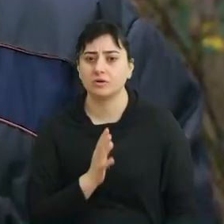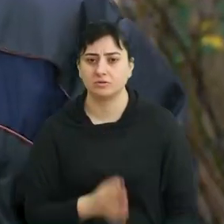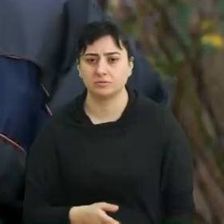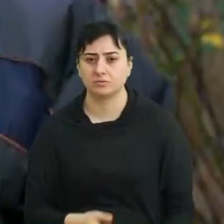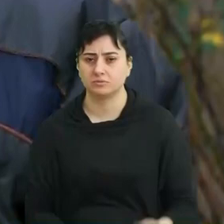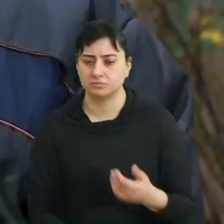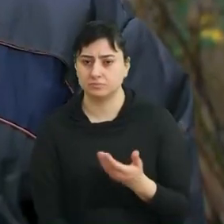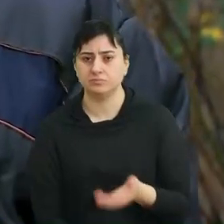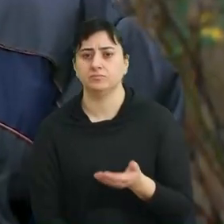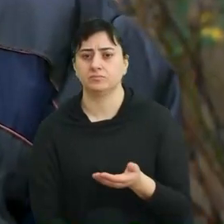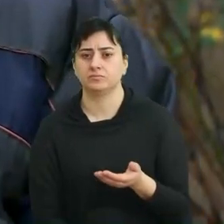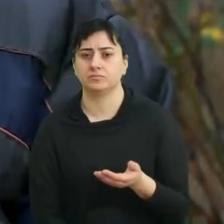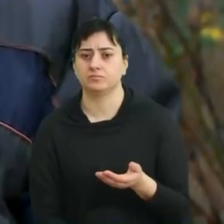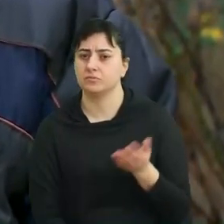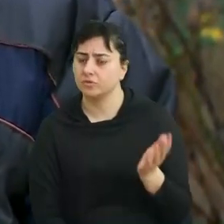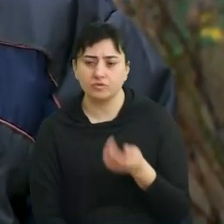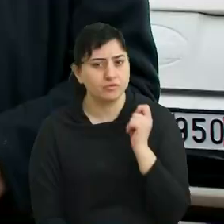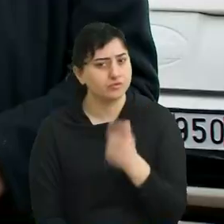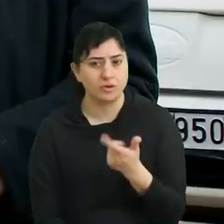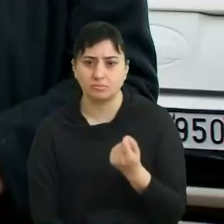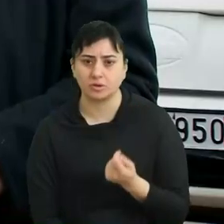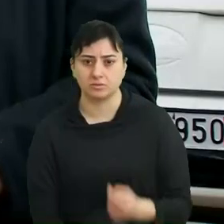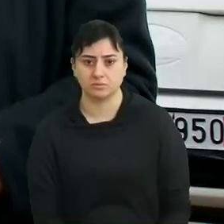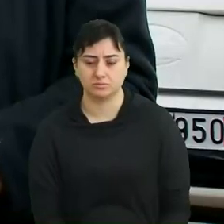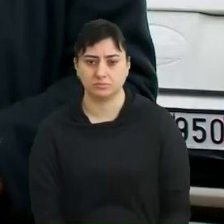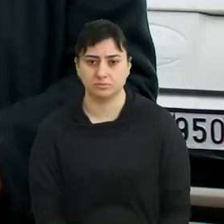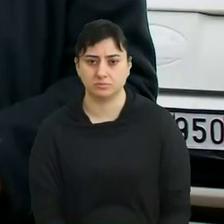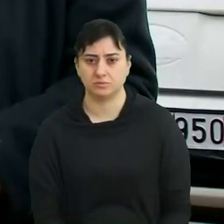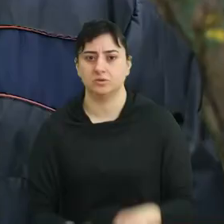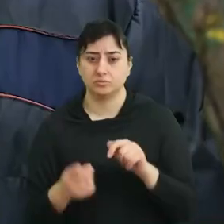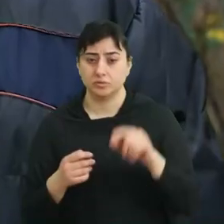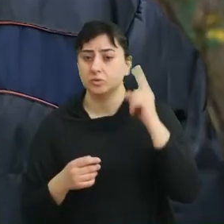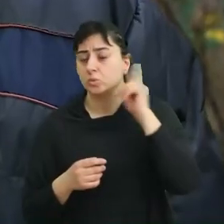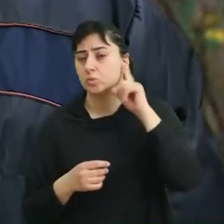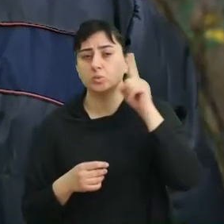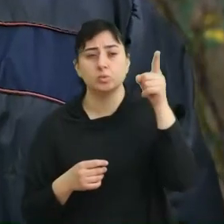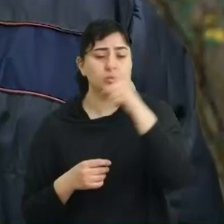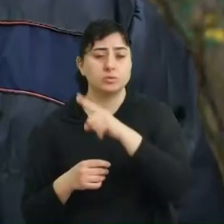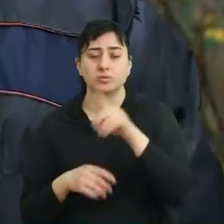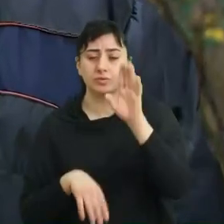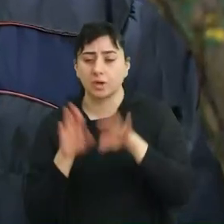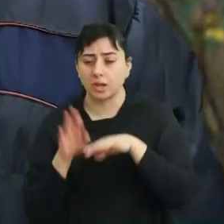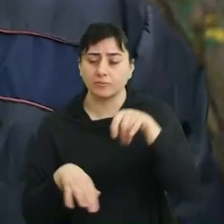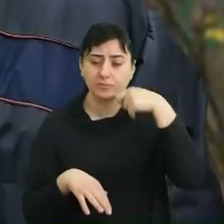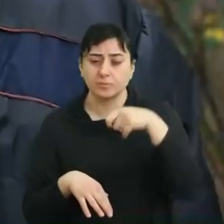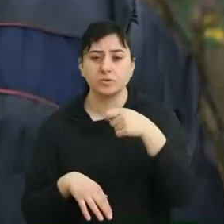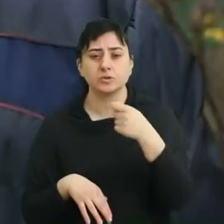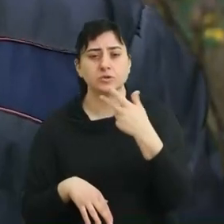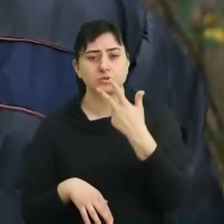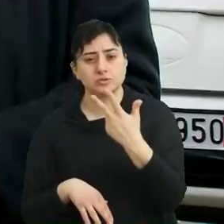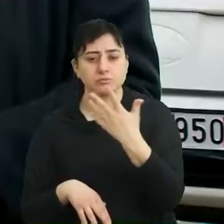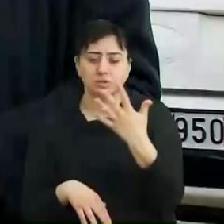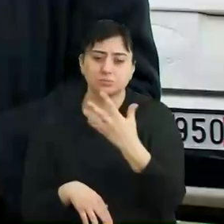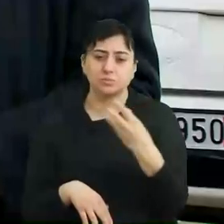Aa. Vizyonsuz Mahmut Efendi, verirler tabii. Bugün starlar var ya, en az reklam filminde 3-5